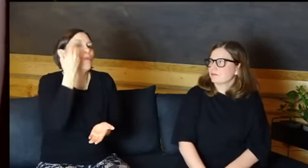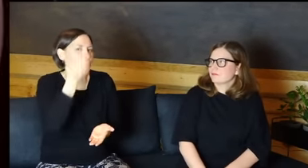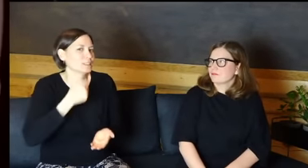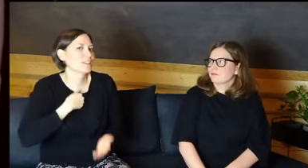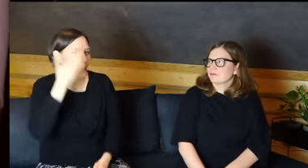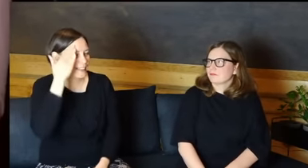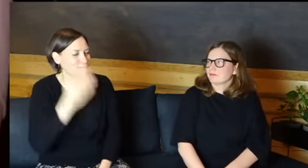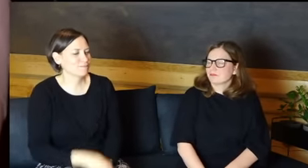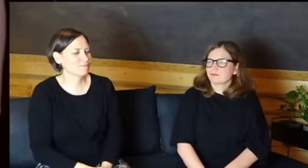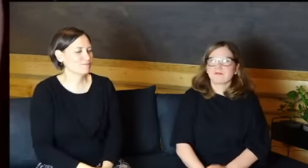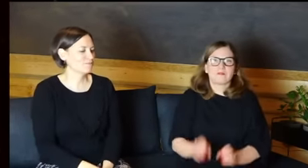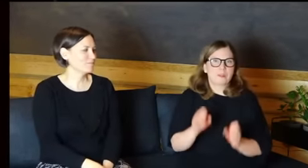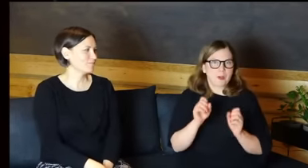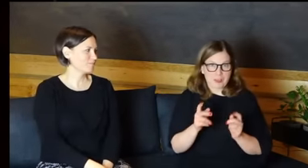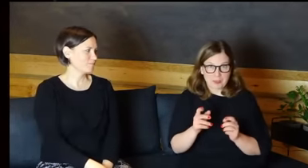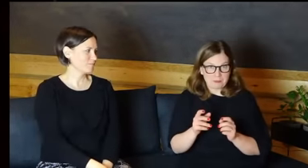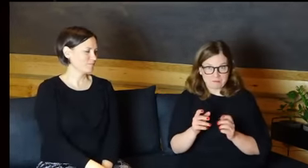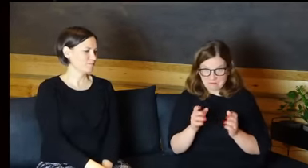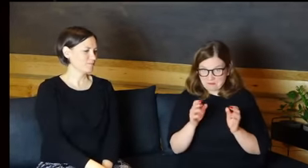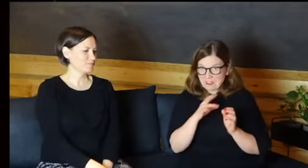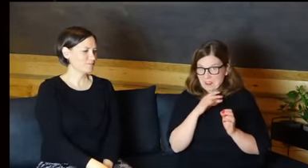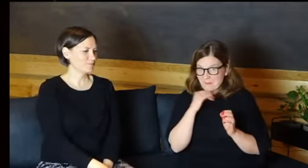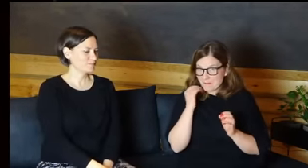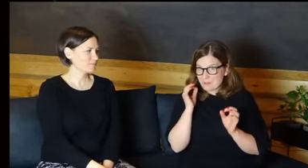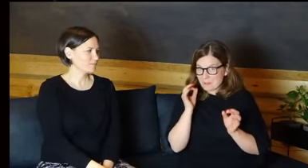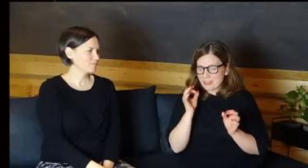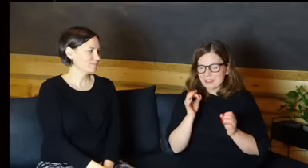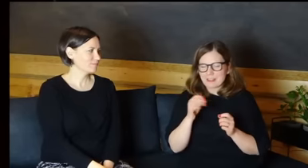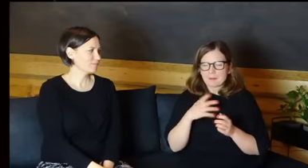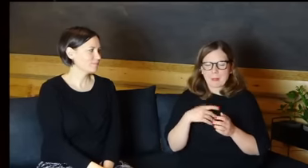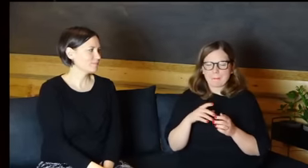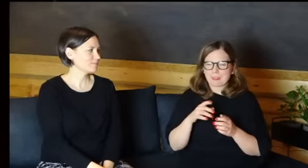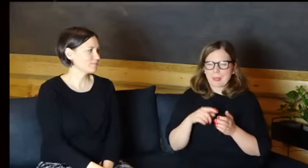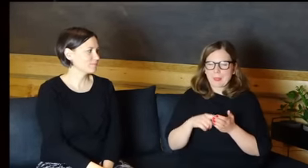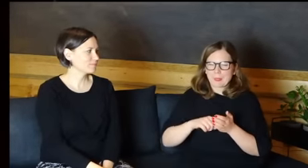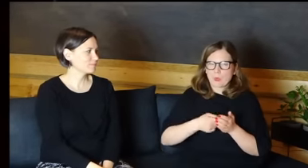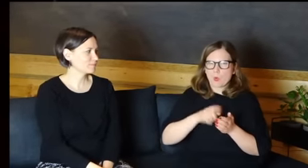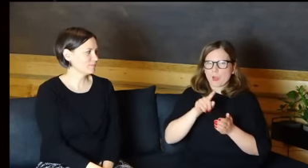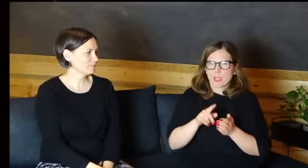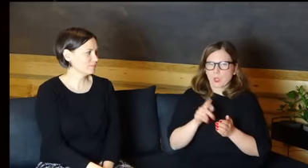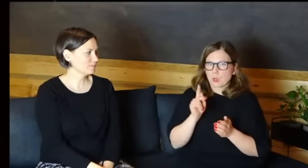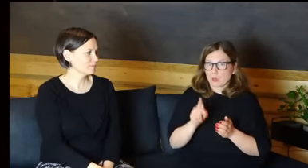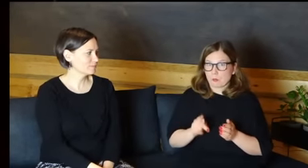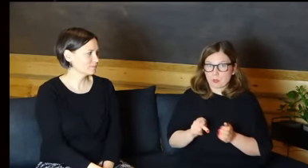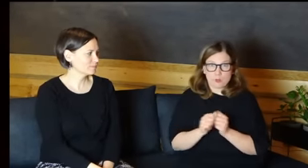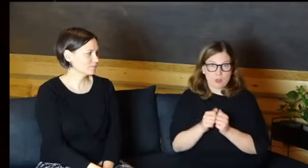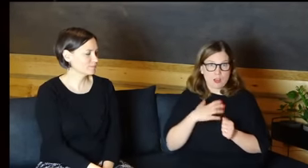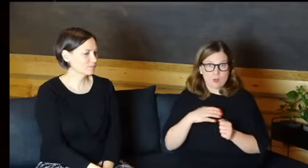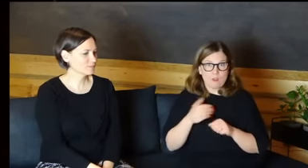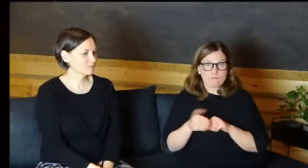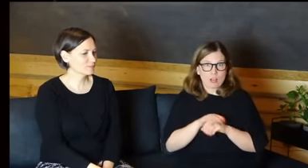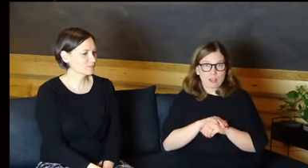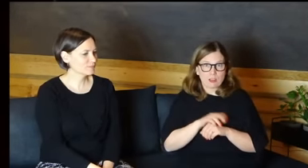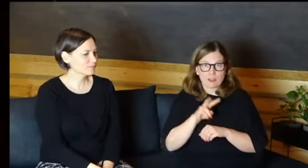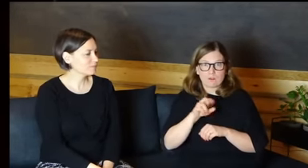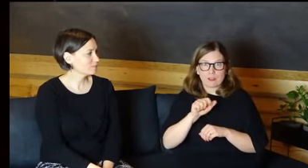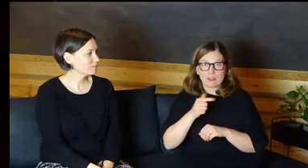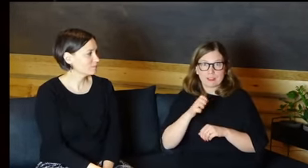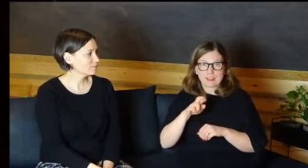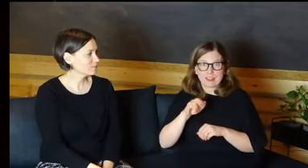kivalta. No tässä oli ehkä mun semmoset kiperimmät kysymykset. Tulisiko Valtterilta vielä jotain vai...